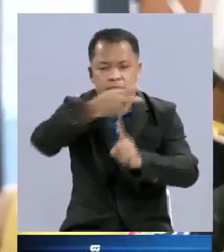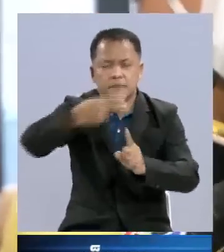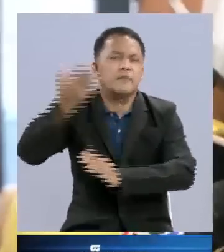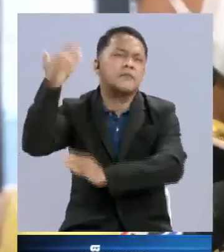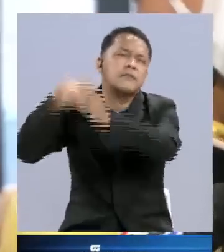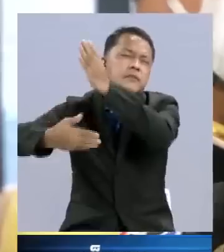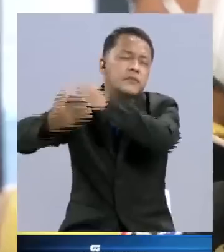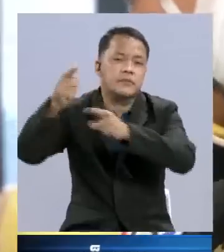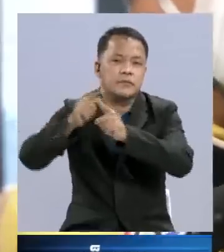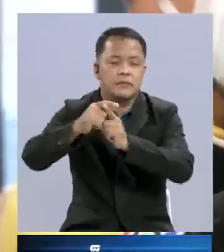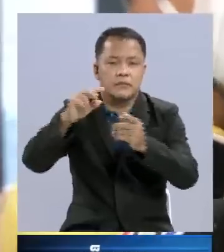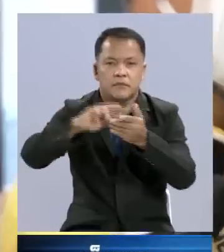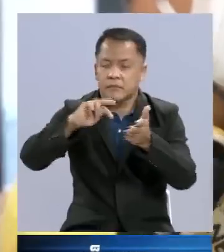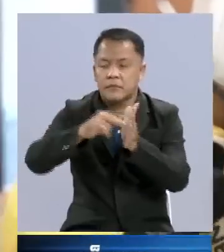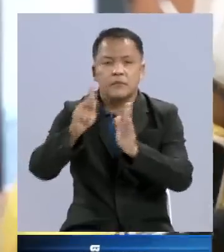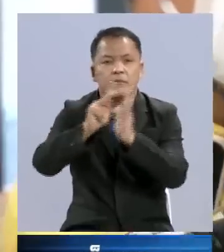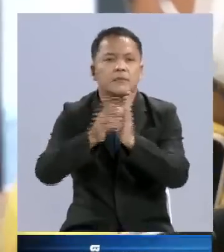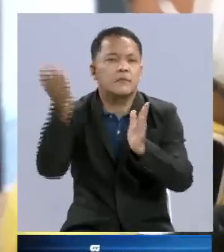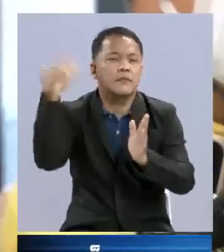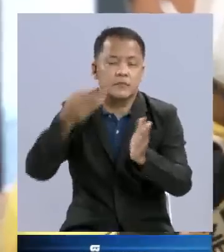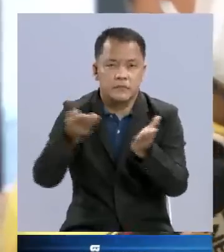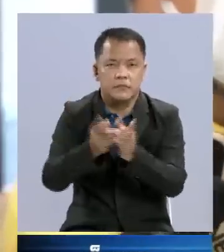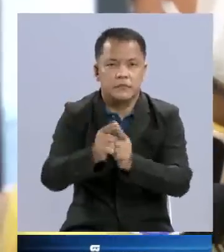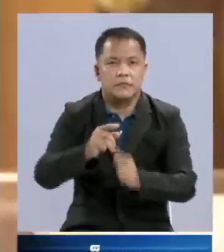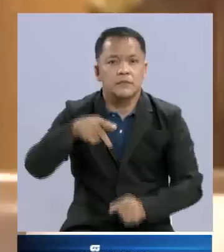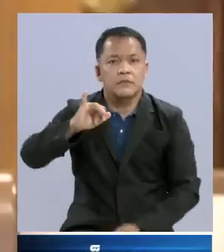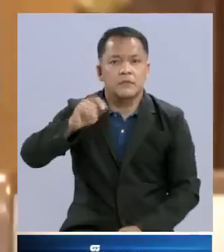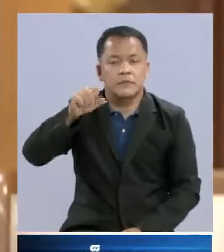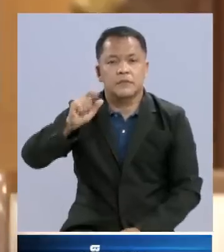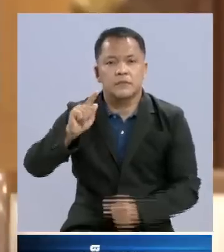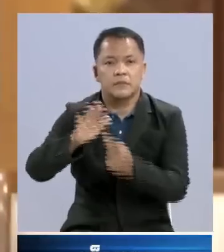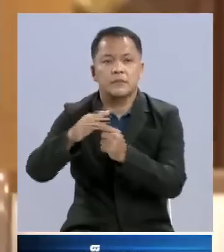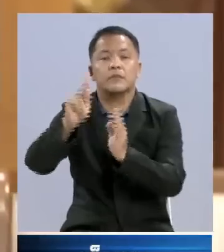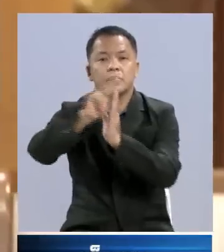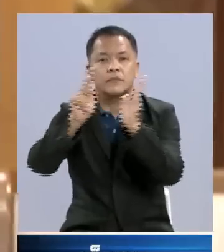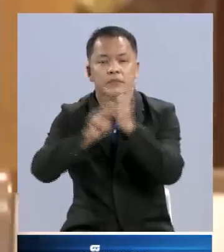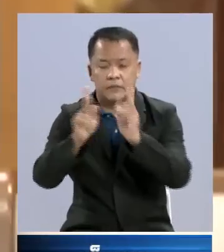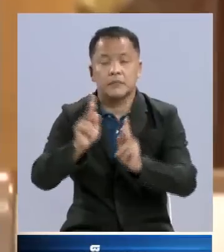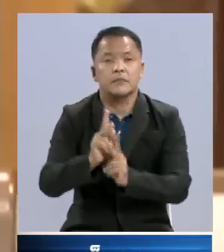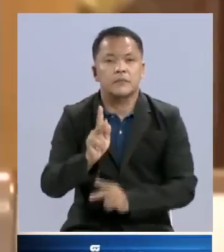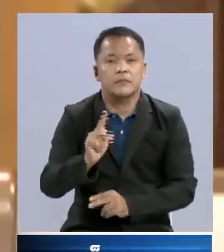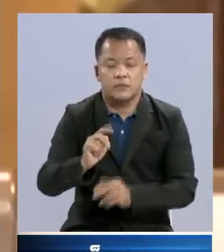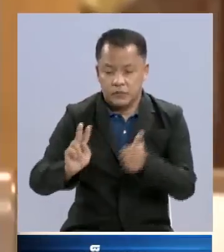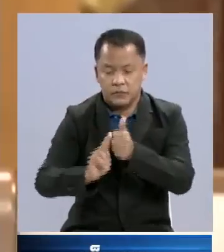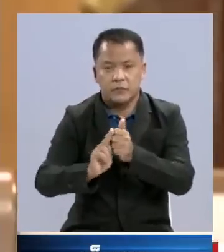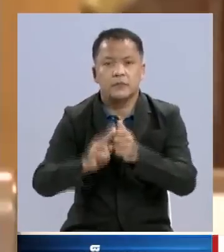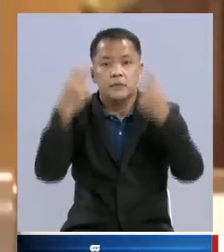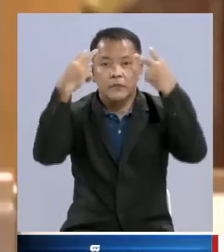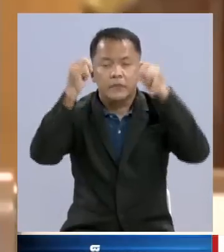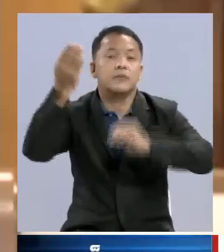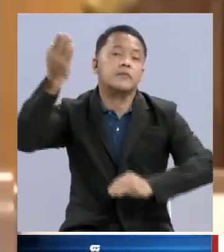า ๆ ที่เคยมีบรรทัดฐานกันมาแล้วคนนั้นที่ว่าเนี่ยก็คือคุณไพศาลพืชมงคลนะครับนักกฎหมายอดีตกรรมการผู้ช่วยรองนายก